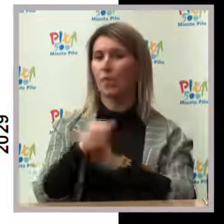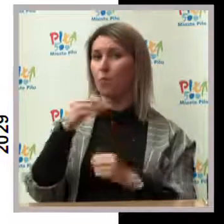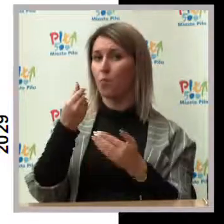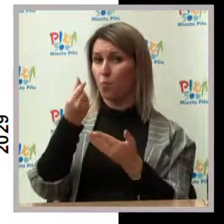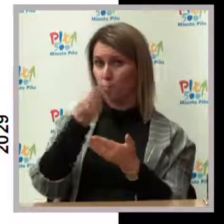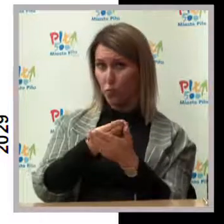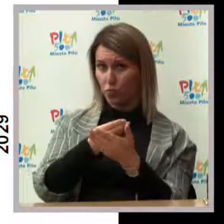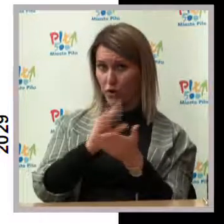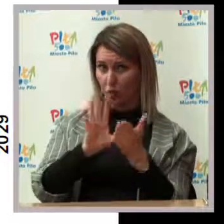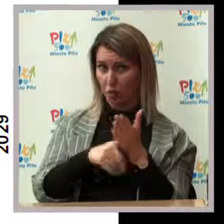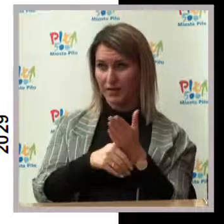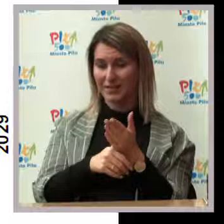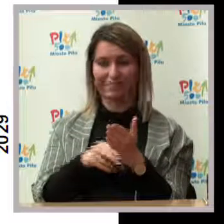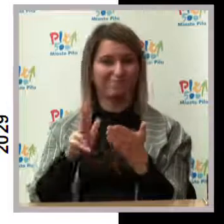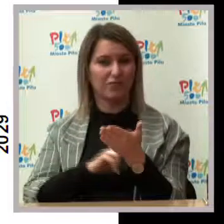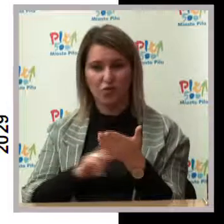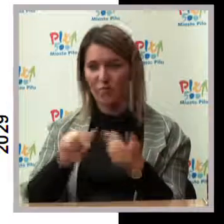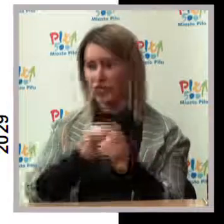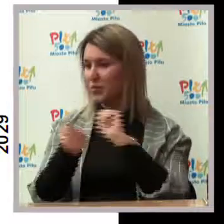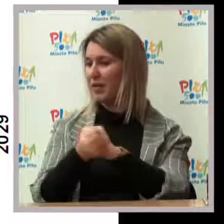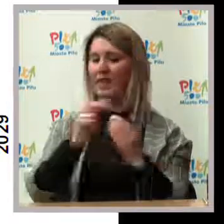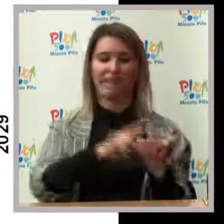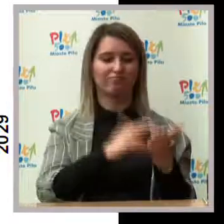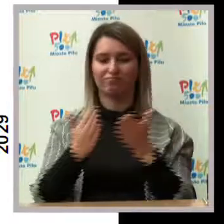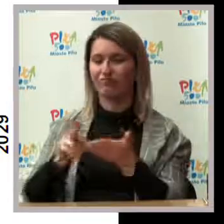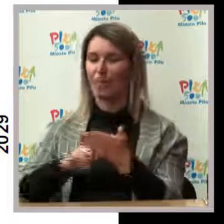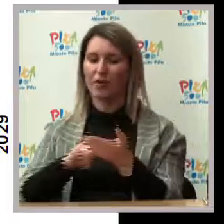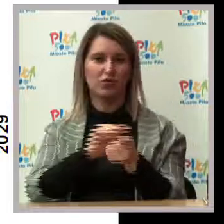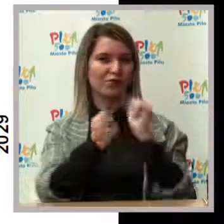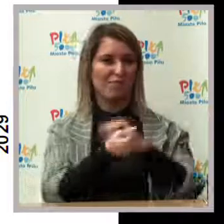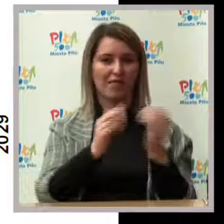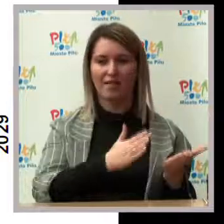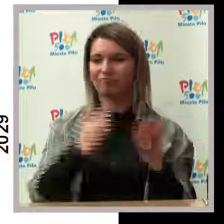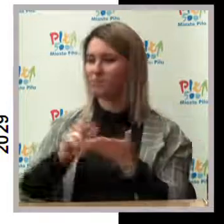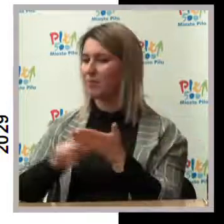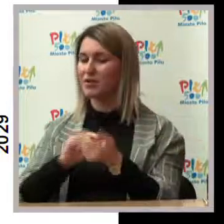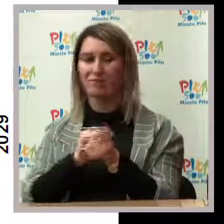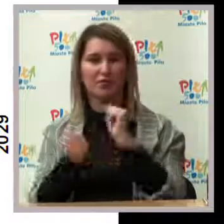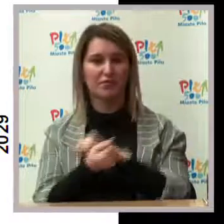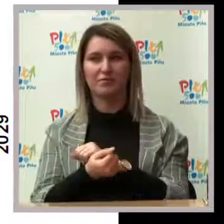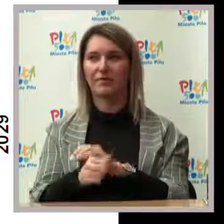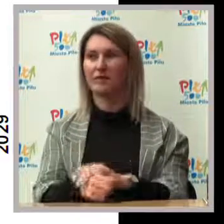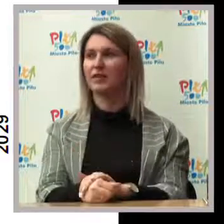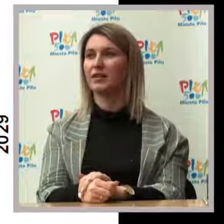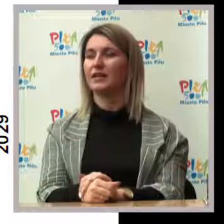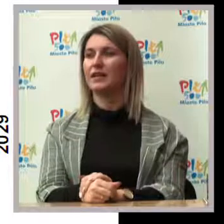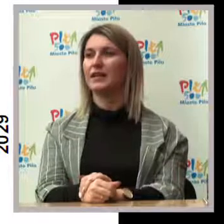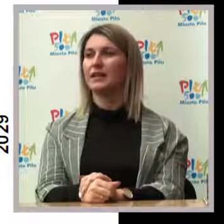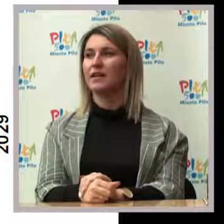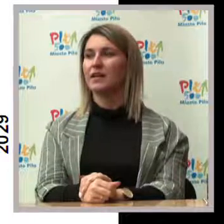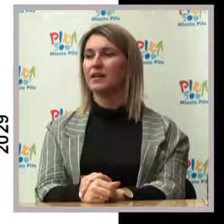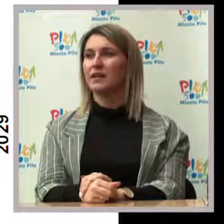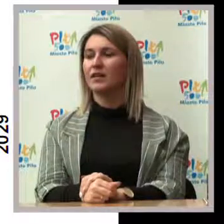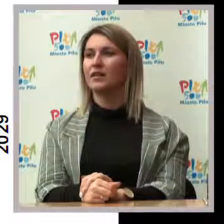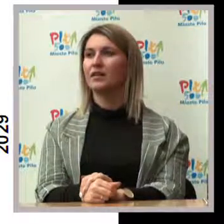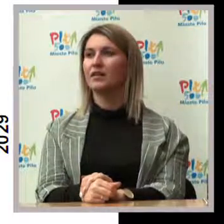budżetu. Myślę, że co miesiąc takie zmiany będą konieczne i nie tylko będą dotyczyły wprowadzania zadań inwestycyjnych, jak to najczęściej